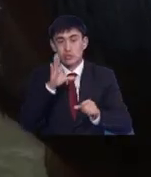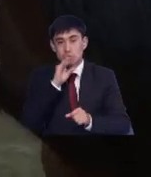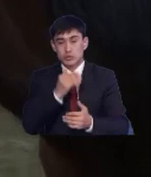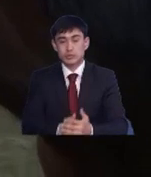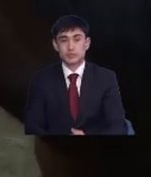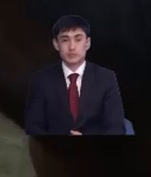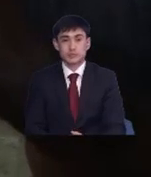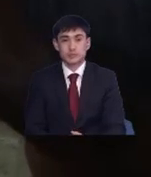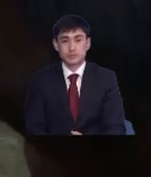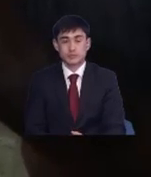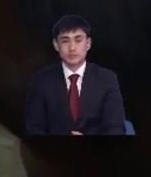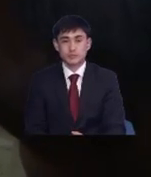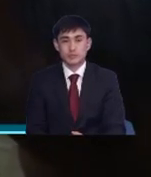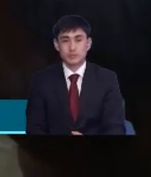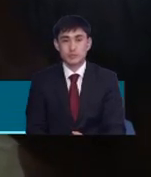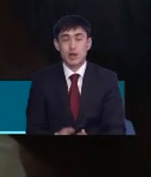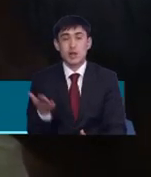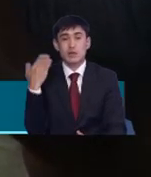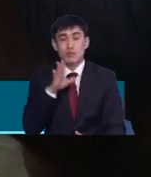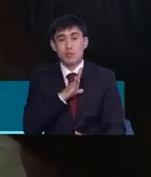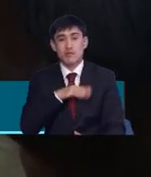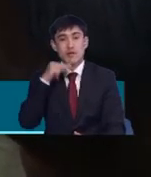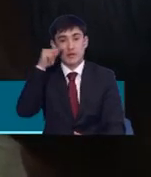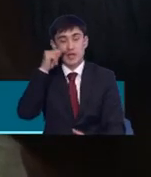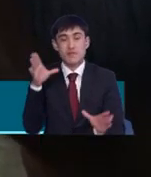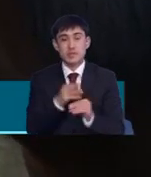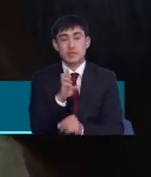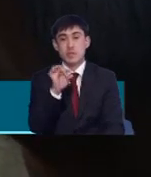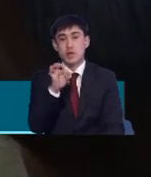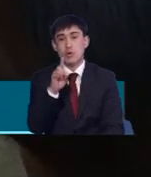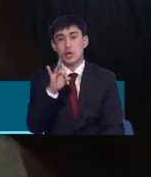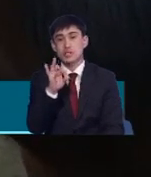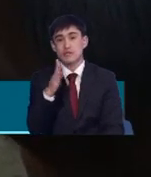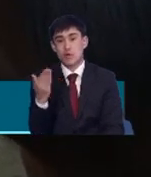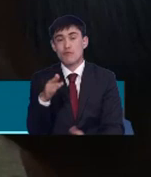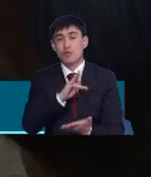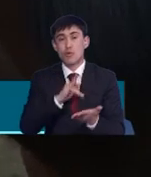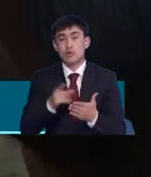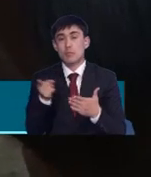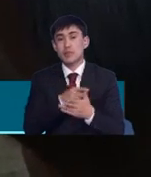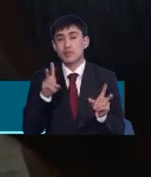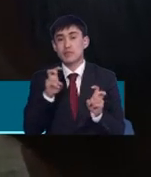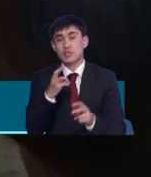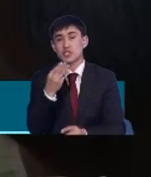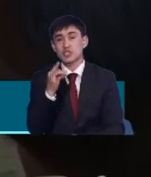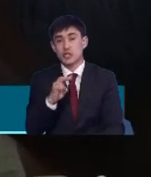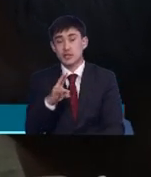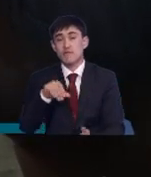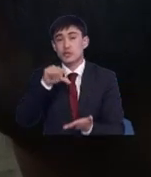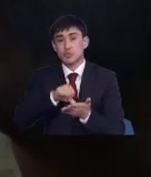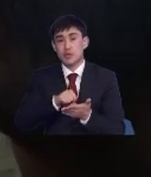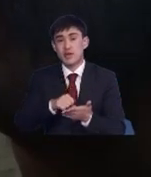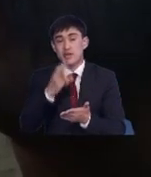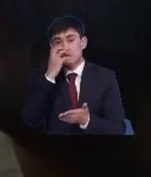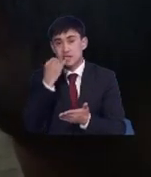Я берег ушев как-то я побывала в Китае вместе с бериком Урам в городе под названием Шень жань там мы выступали в